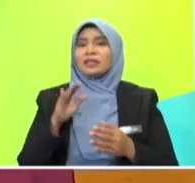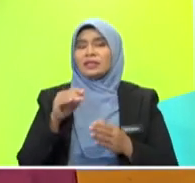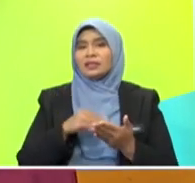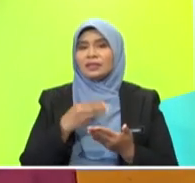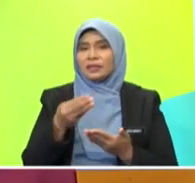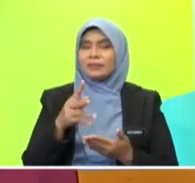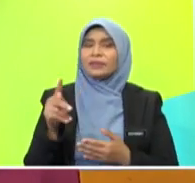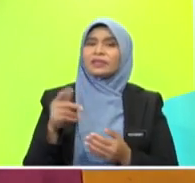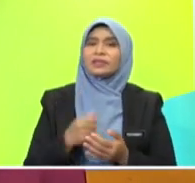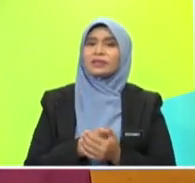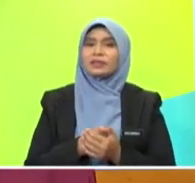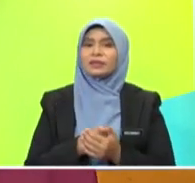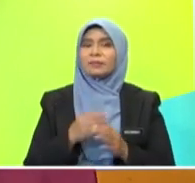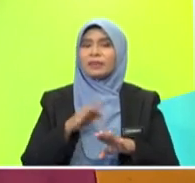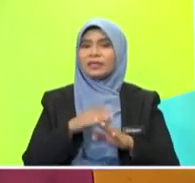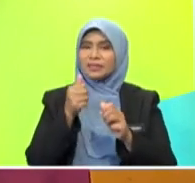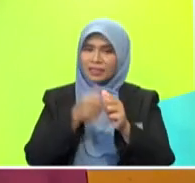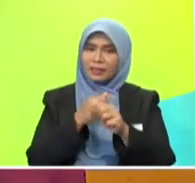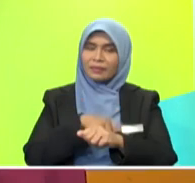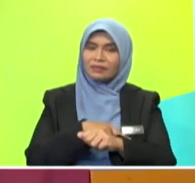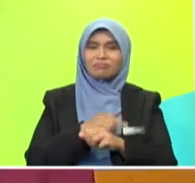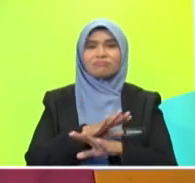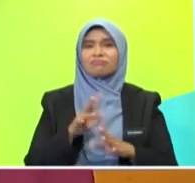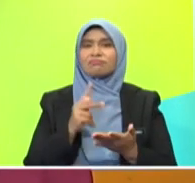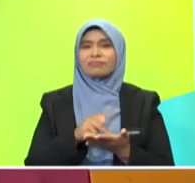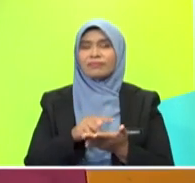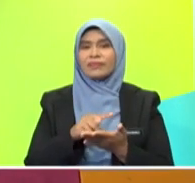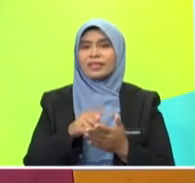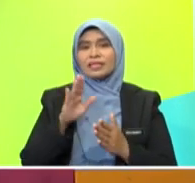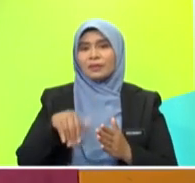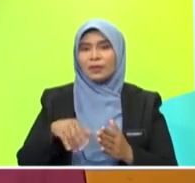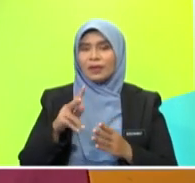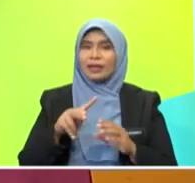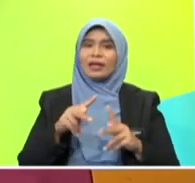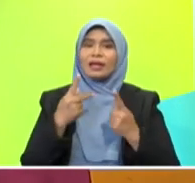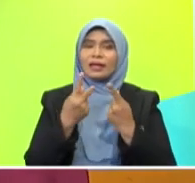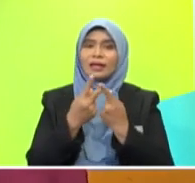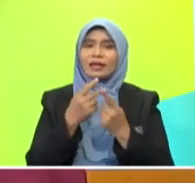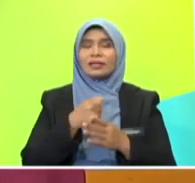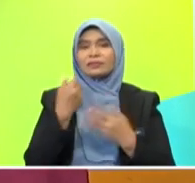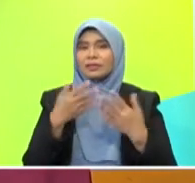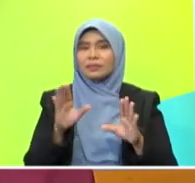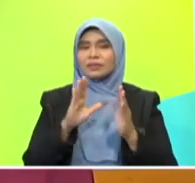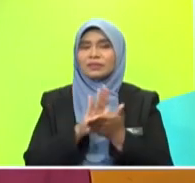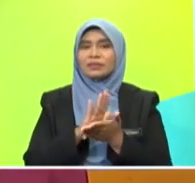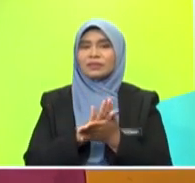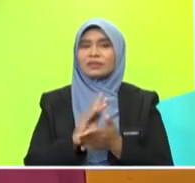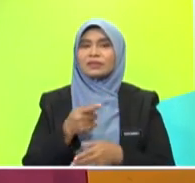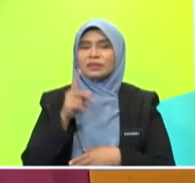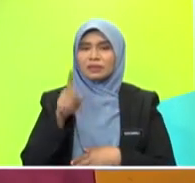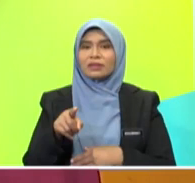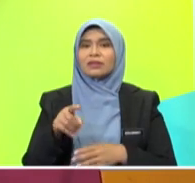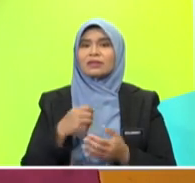diberikan pada setiap masa tidak kira Sebelum kelas ataupun selepas sekolah kita perlu